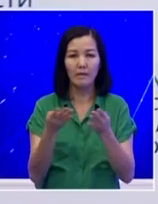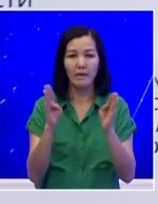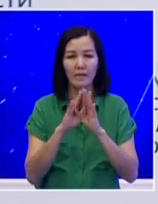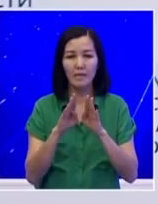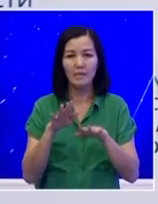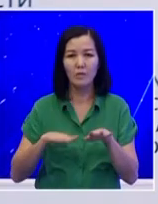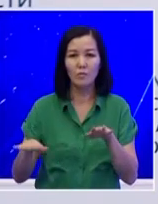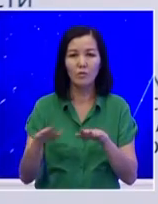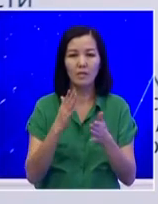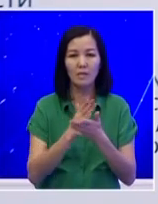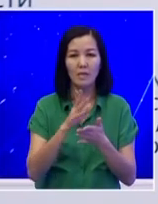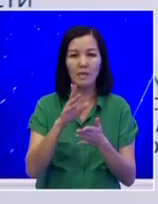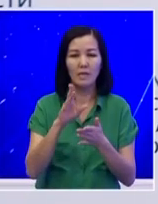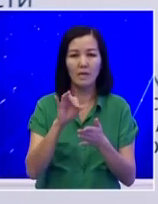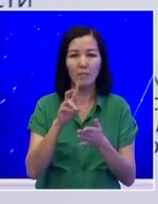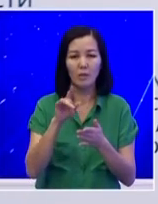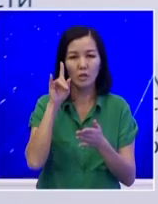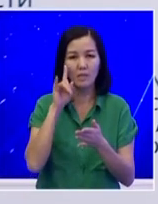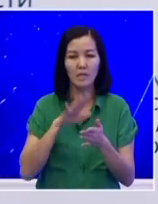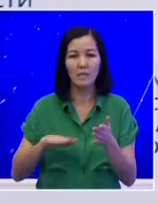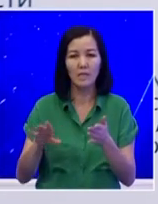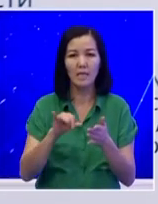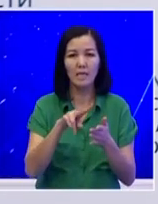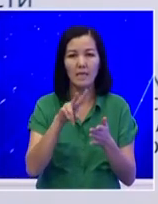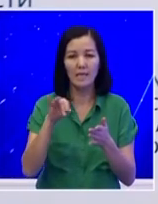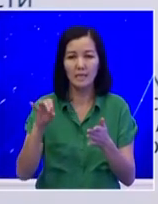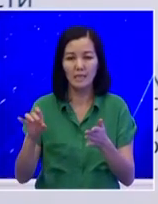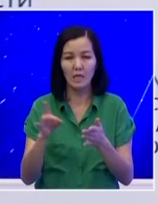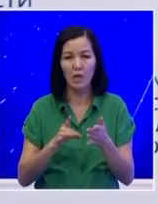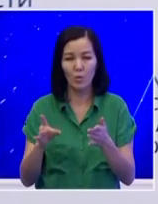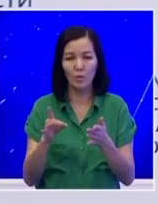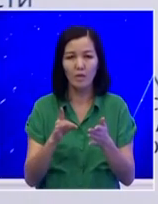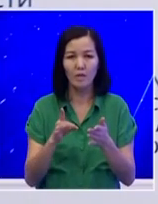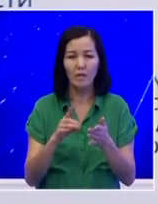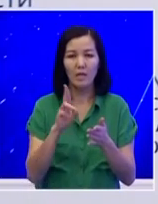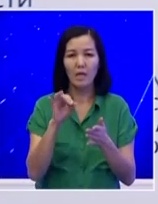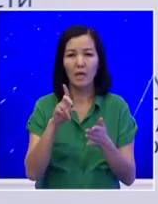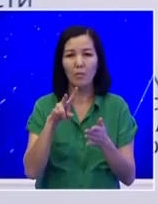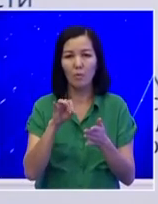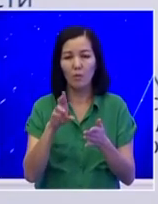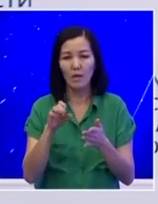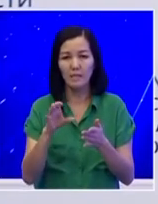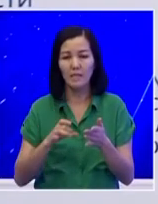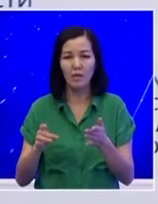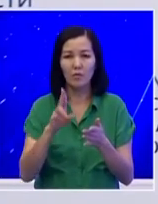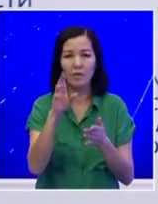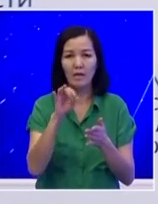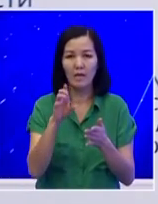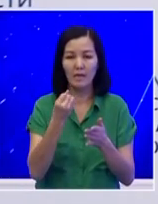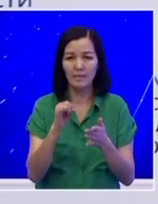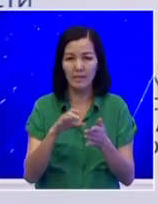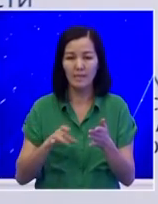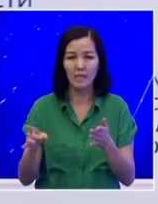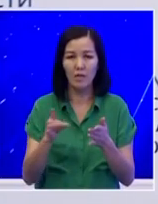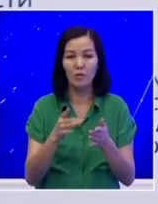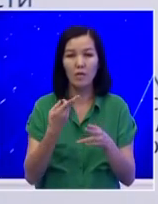Это есть у нас в Ембекши-Казахском районе, Илийском районе, Кербулакском районе, Карасайском районе,